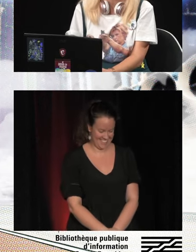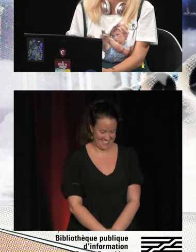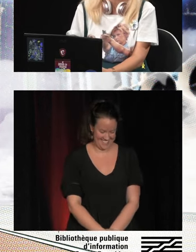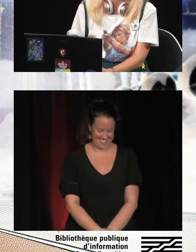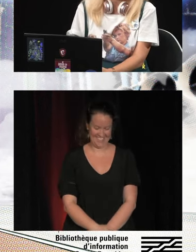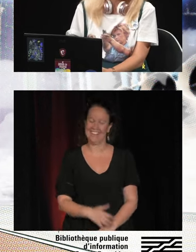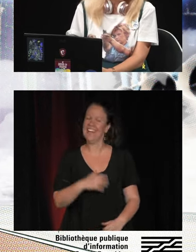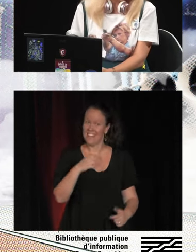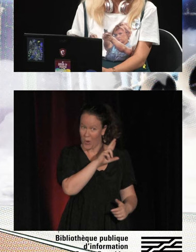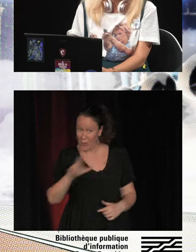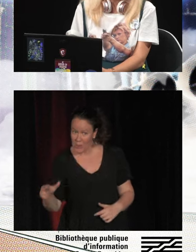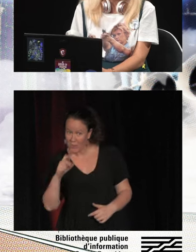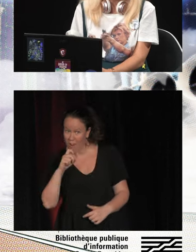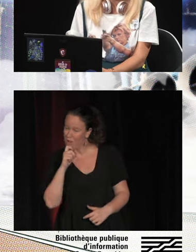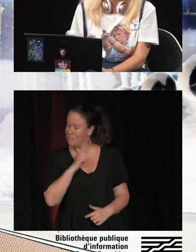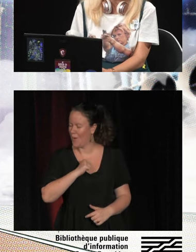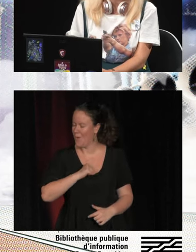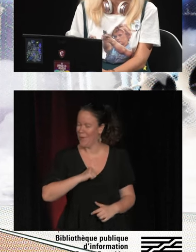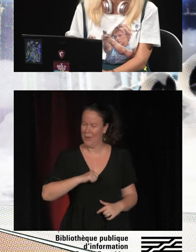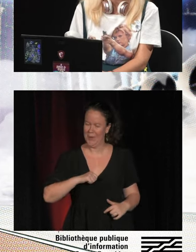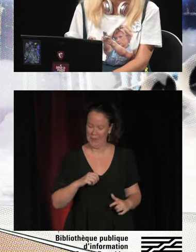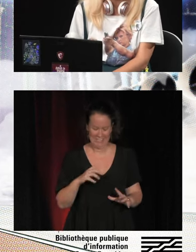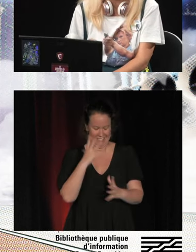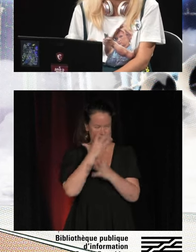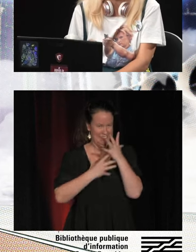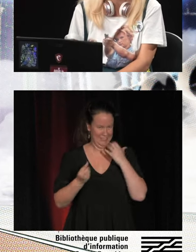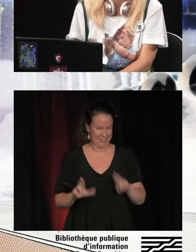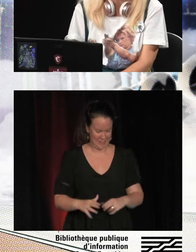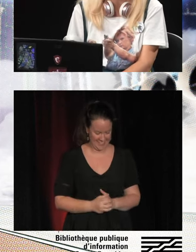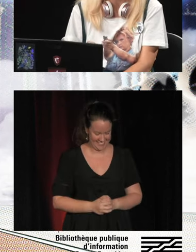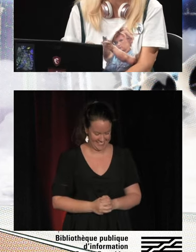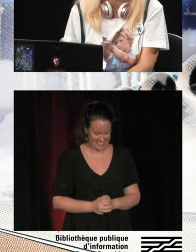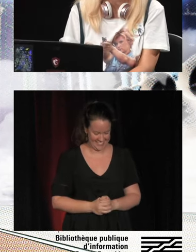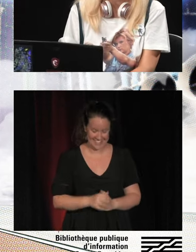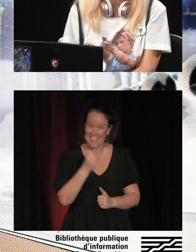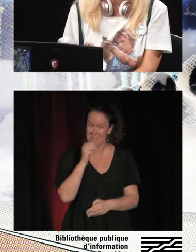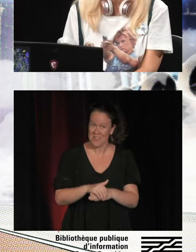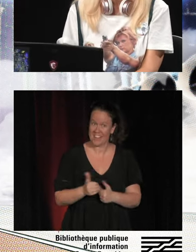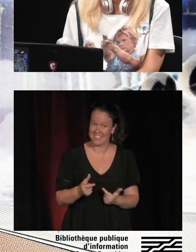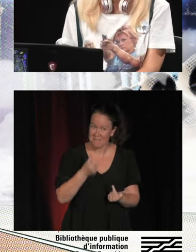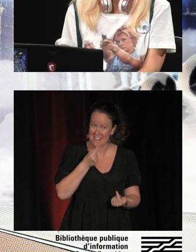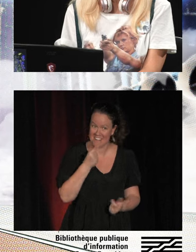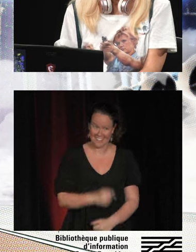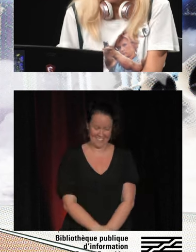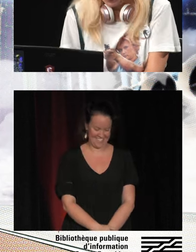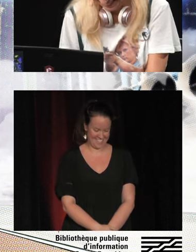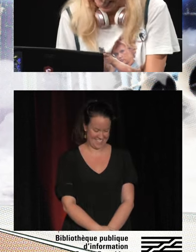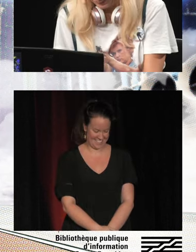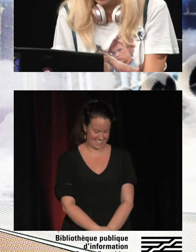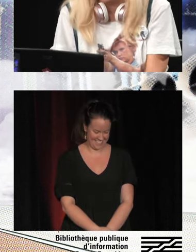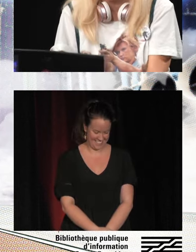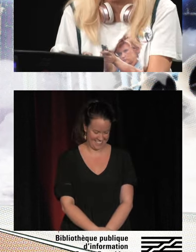Ça va être super ! On va s'éclater ! On va passer une bonne soirée !